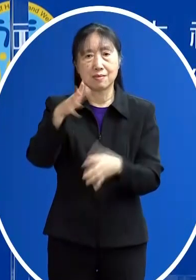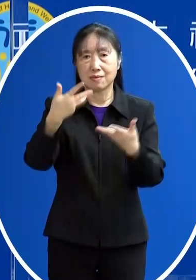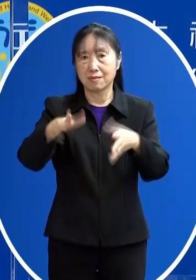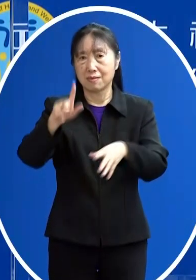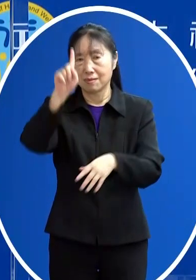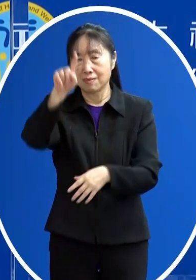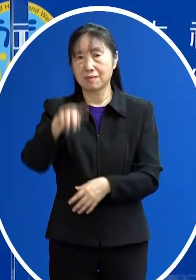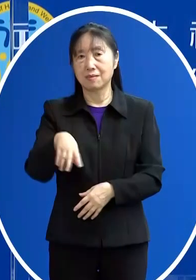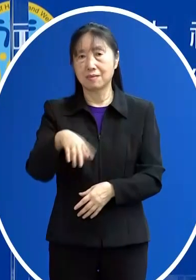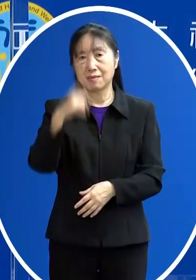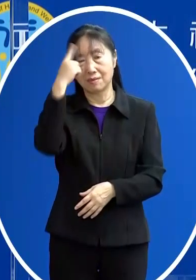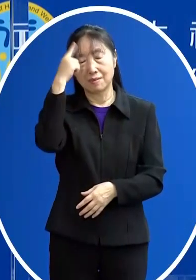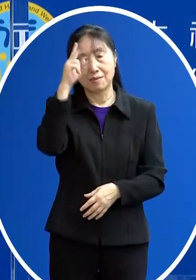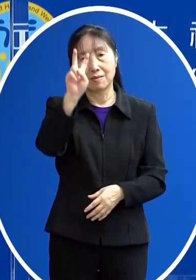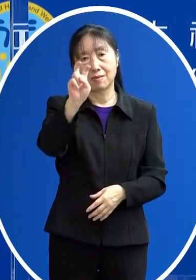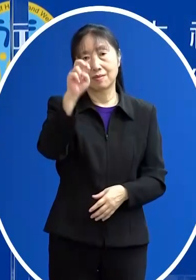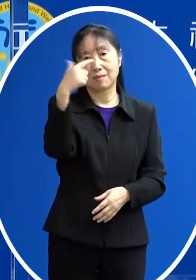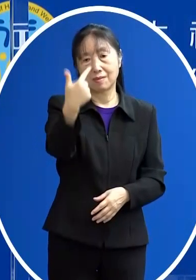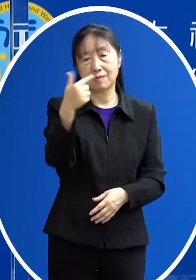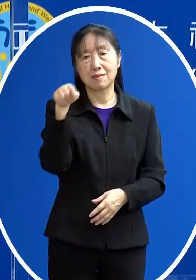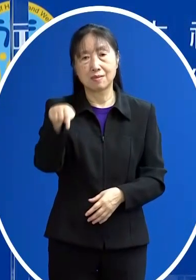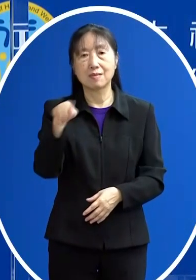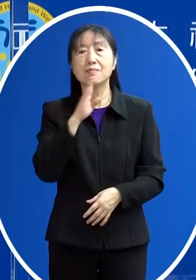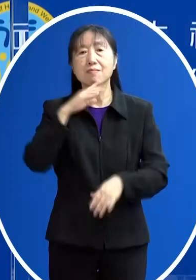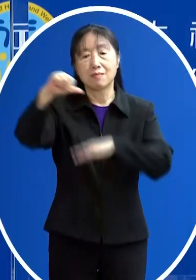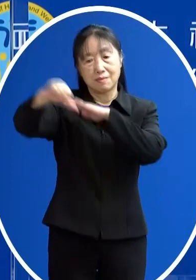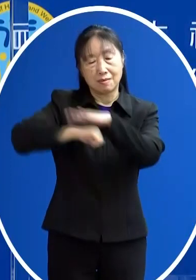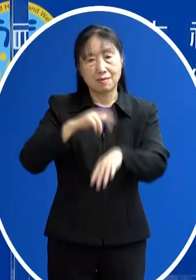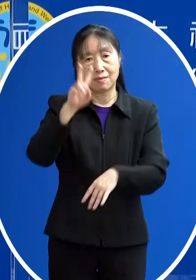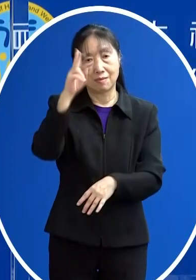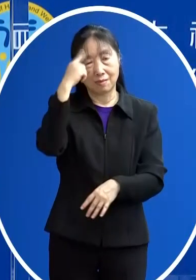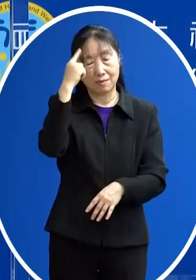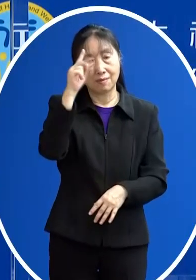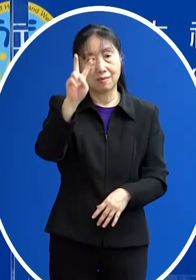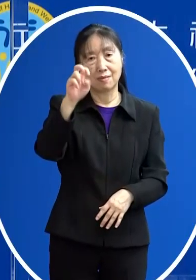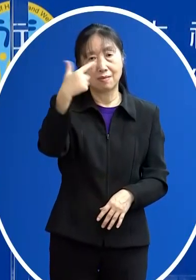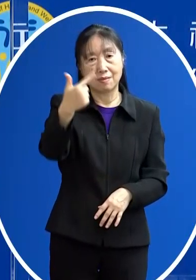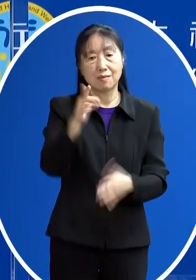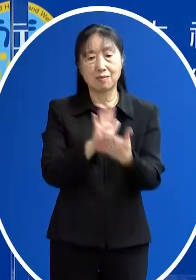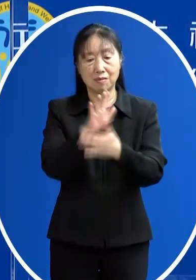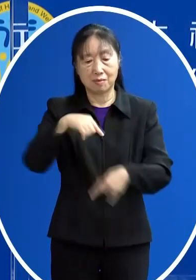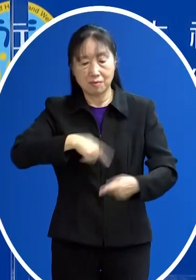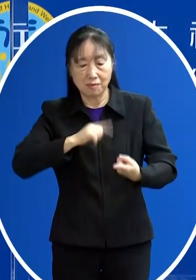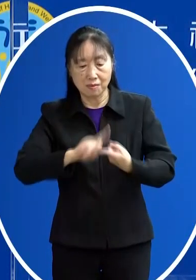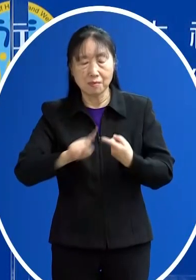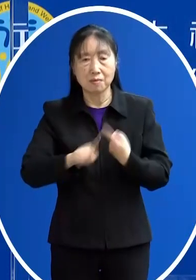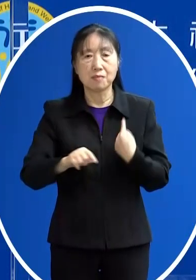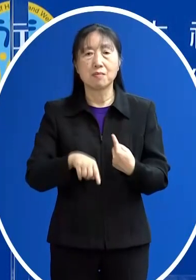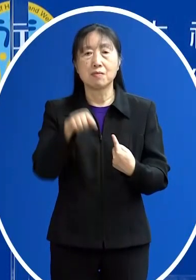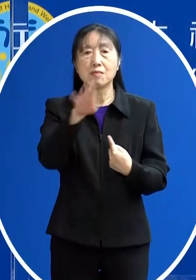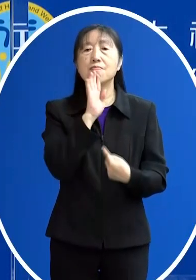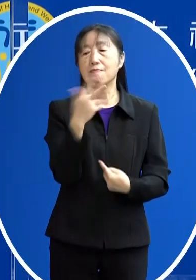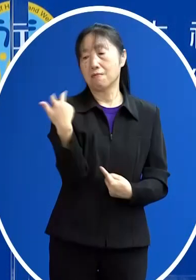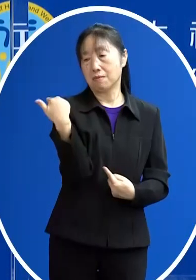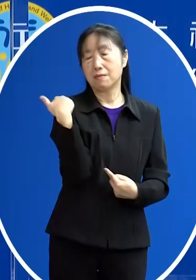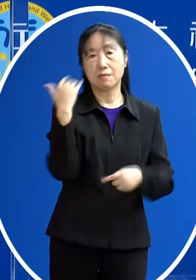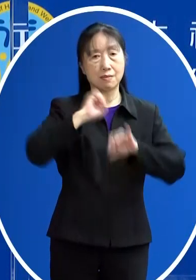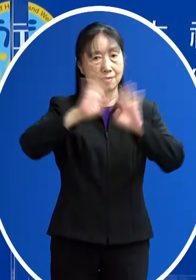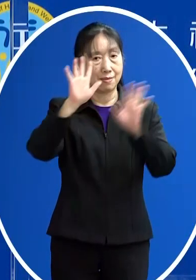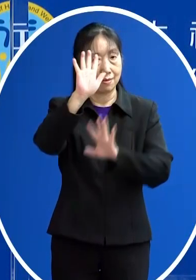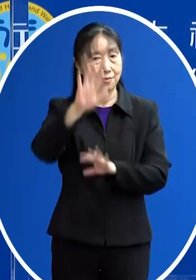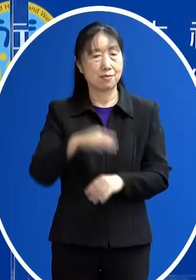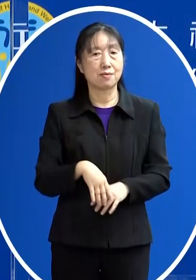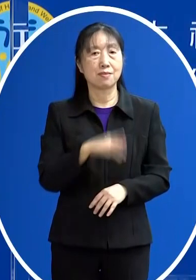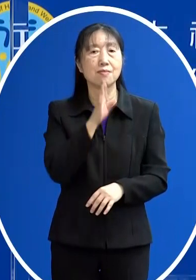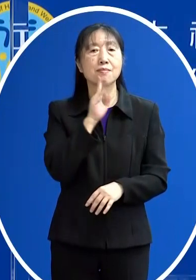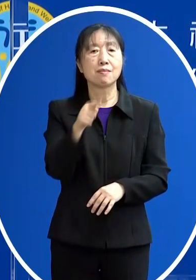个是26天的这个个案，是从入境之后26天才发现的个案。那这个个案是我们上星期其实有公布，就是一